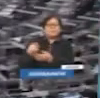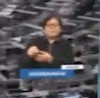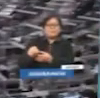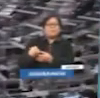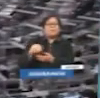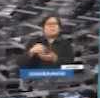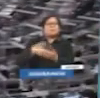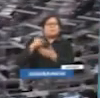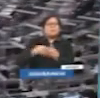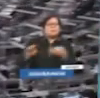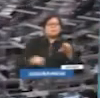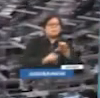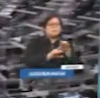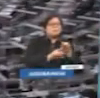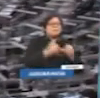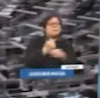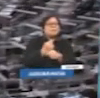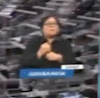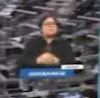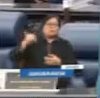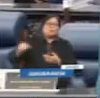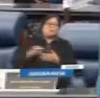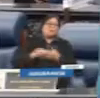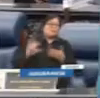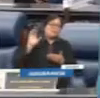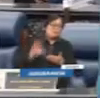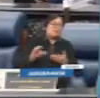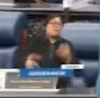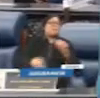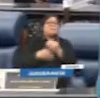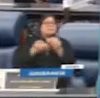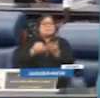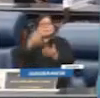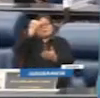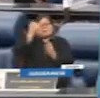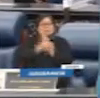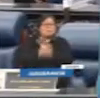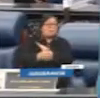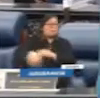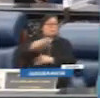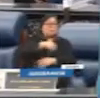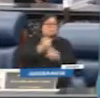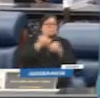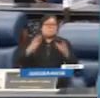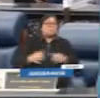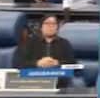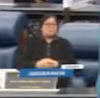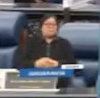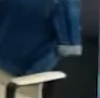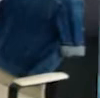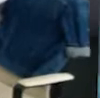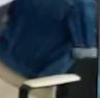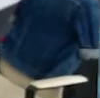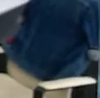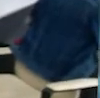部部长拿督斯里·沙拉瓦南表示，如果政府没有落实工资补贴计划，全国将有大约290万人会